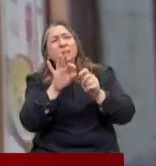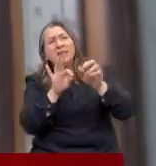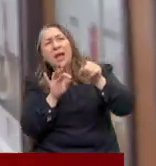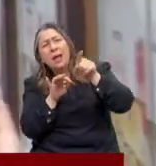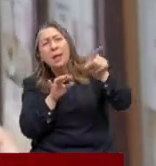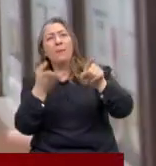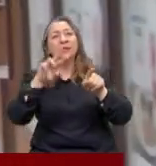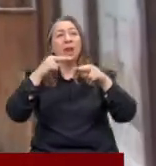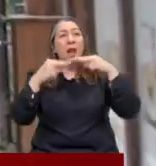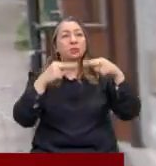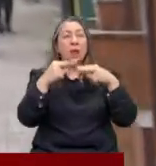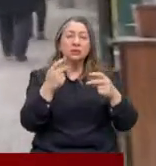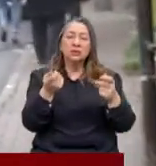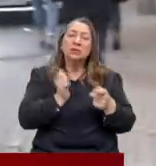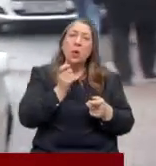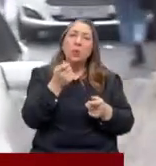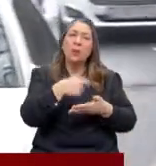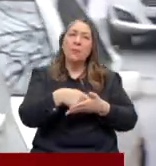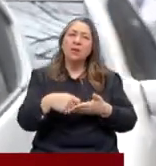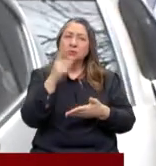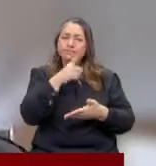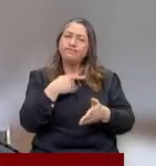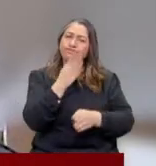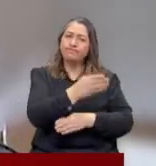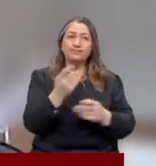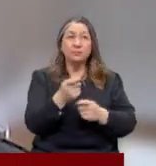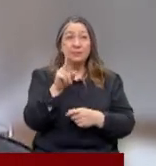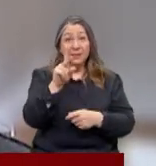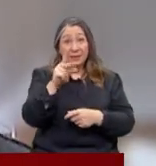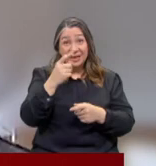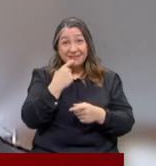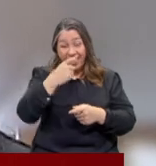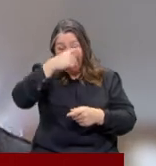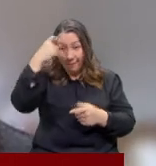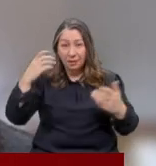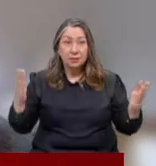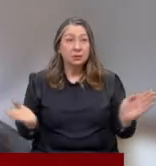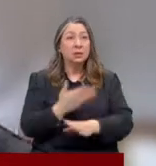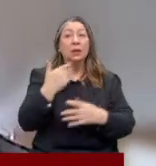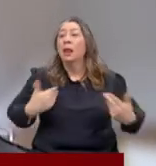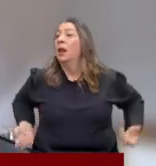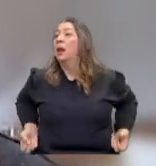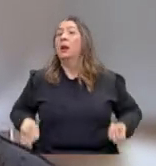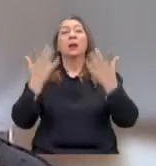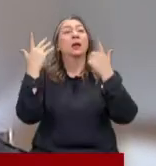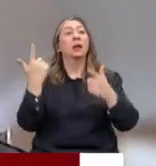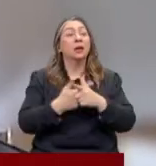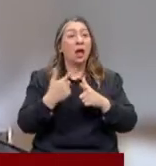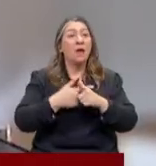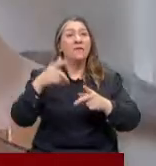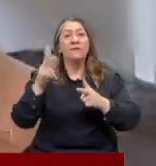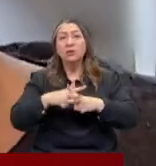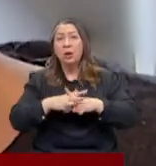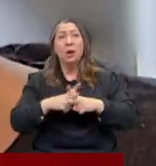ileride başka bir lokantada asgari ücretli bir çalışan oldu. 21 senelik emek gitti ve hiçbir şeye yetişemedik. Kiralardan tut